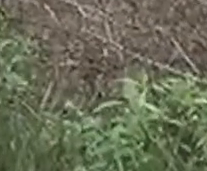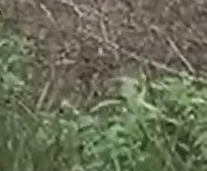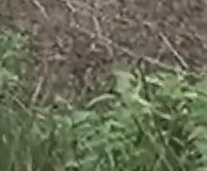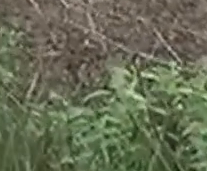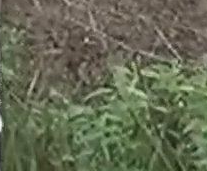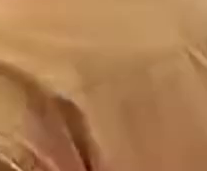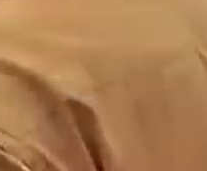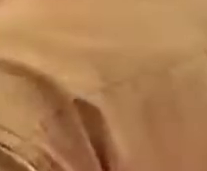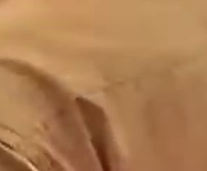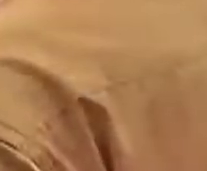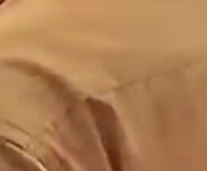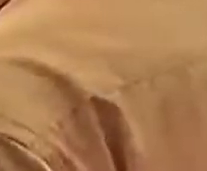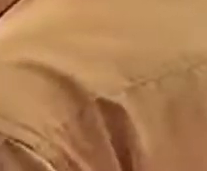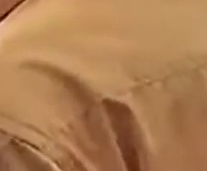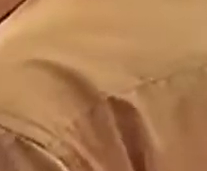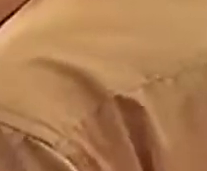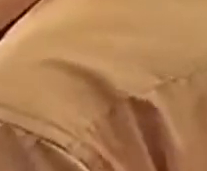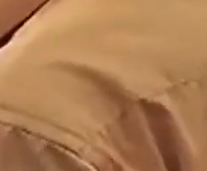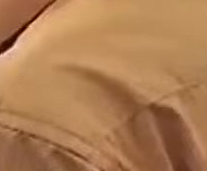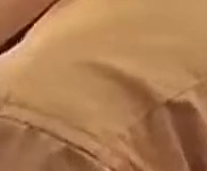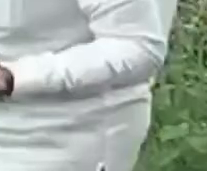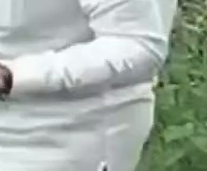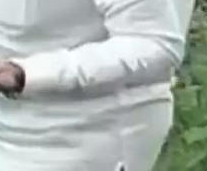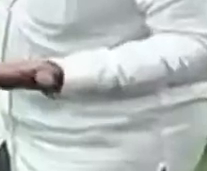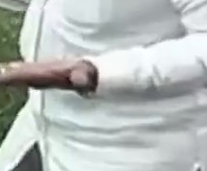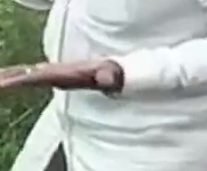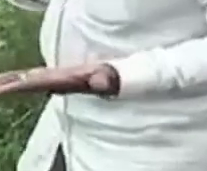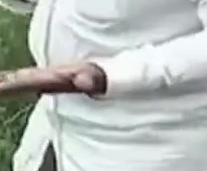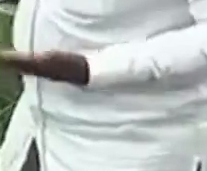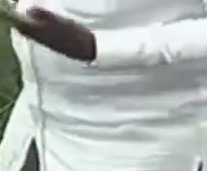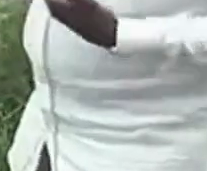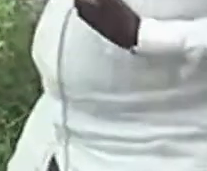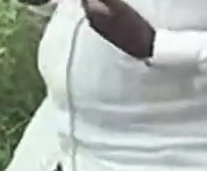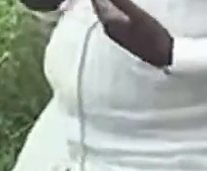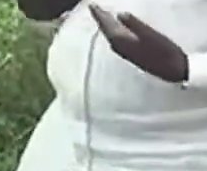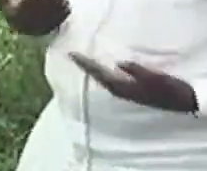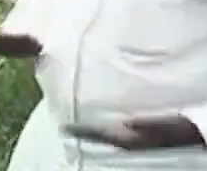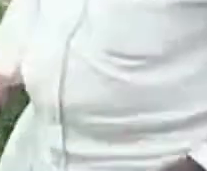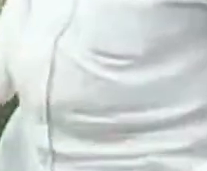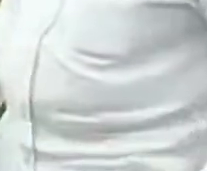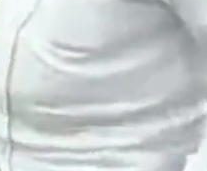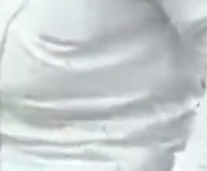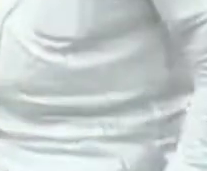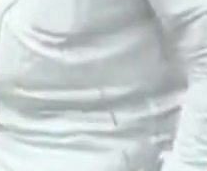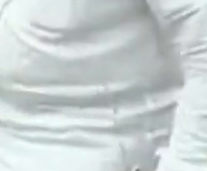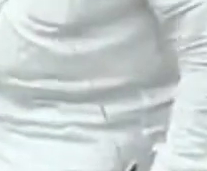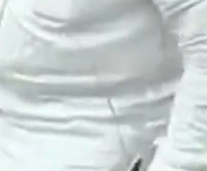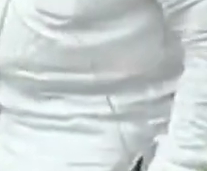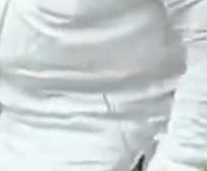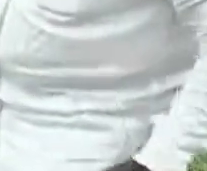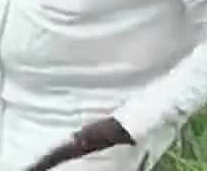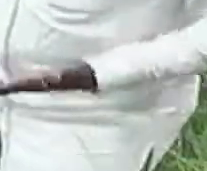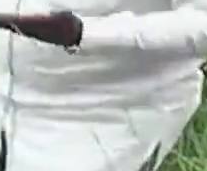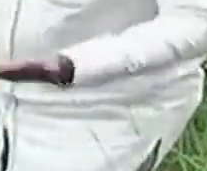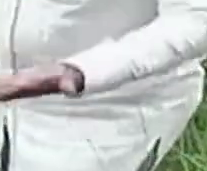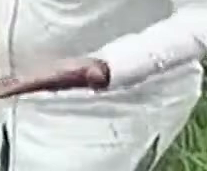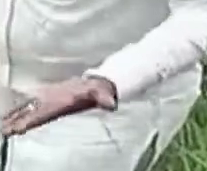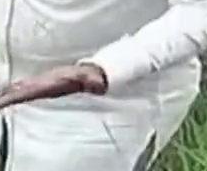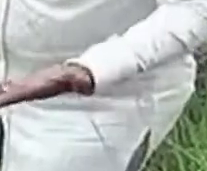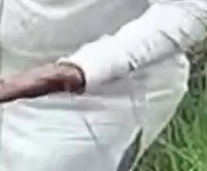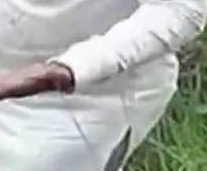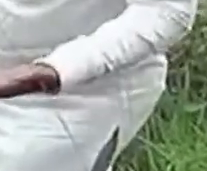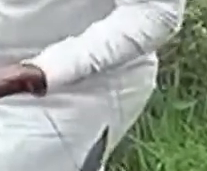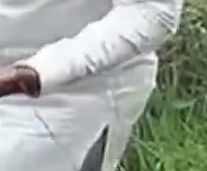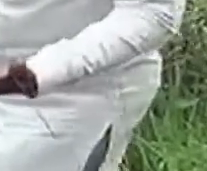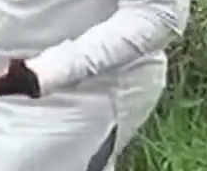මරන මේක තුල ඔබතුමා නතර වත්තන අපි වැඩ ගහන කරනවත්තන ඔයාලා ඔය ඔයාලා ජීවත් වෙන මාර්ගය තියෙනවා වස්තුව ඔයාලා ජීවත් වෙන අපේ ජීව